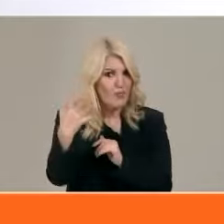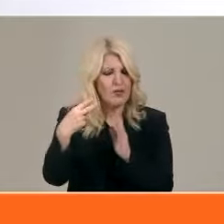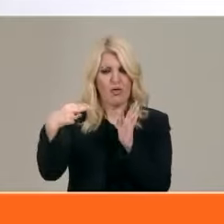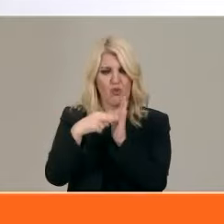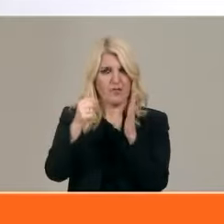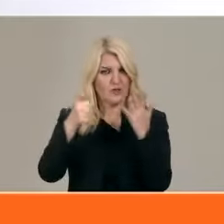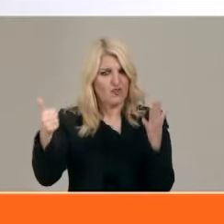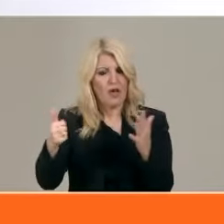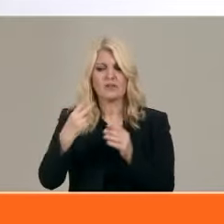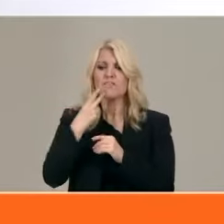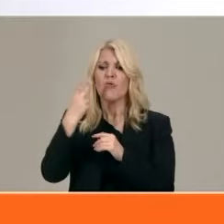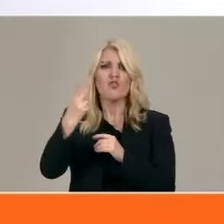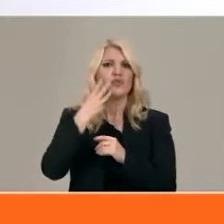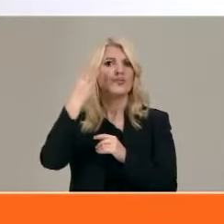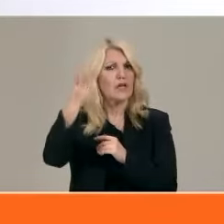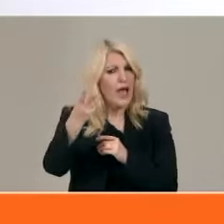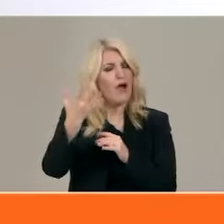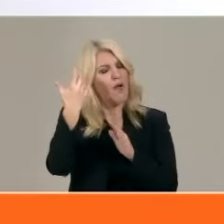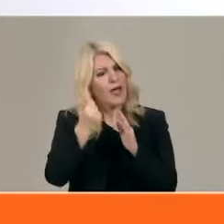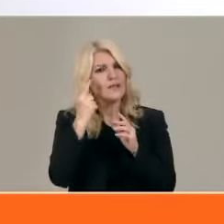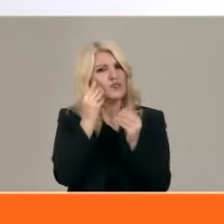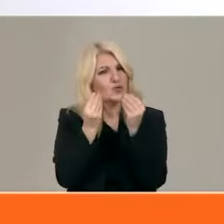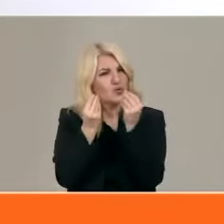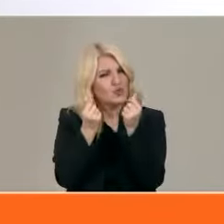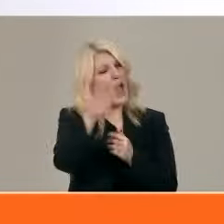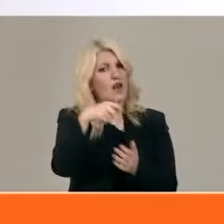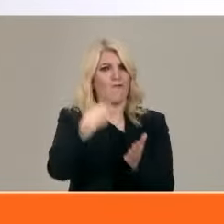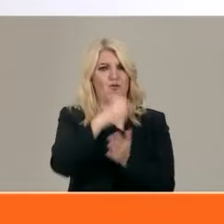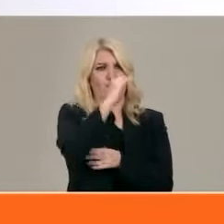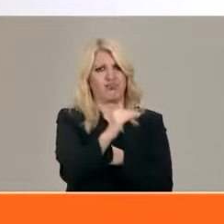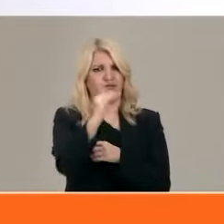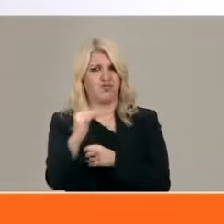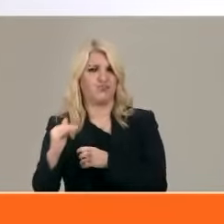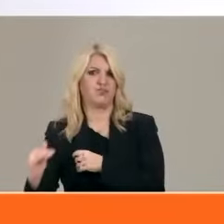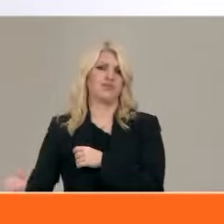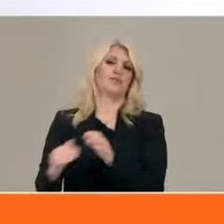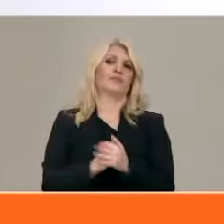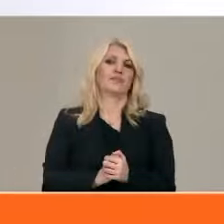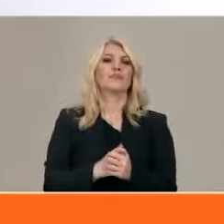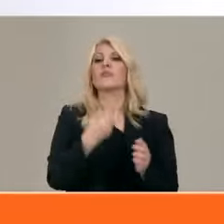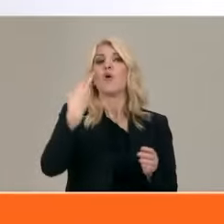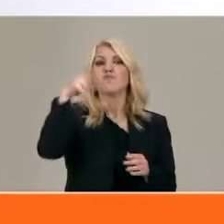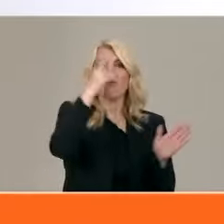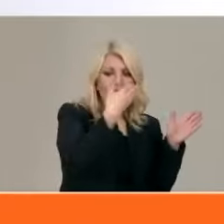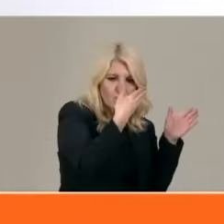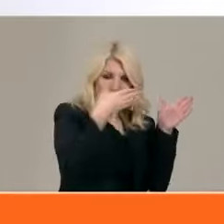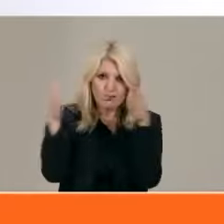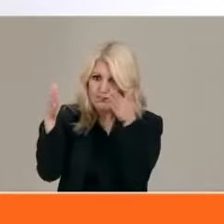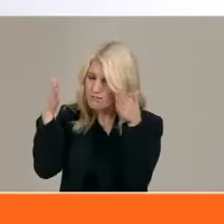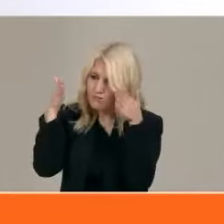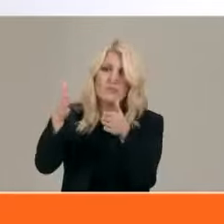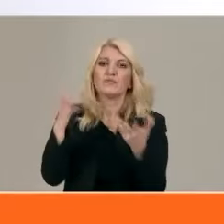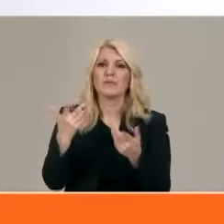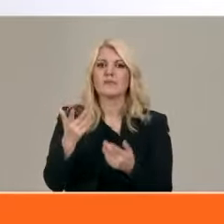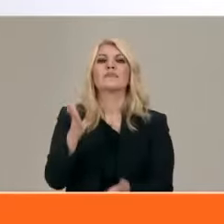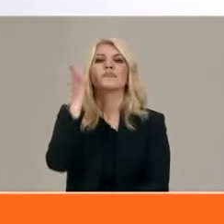να προγραμματίσουμε και άλλες μόνιμες μειώσεις φόρων. Θα στρέψουμε την προσοχή μας στην περαιτέρω ανακούφιση